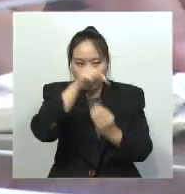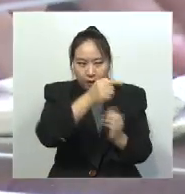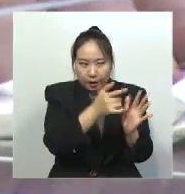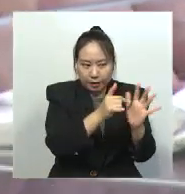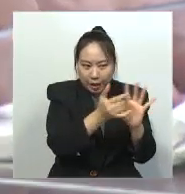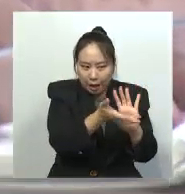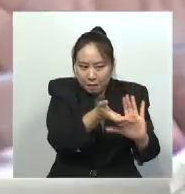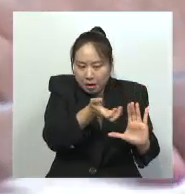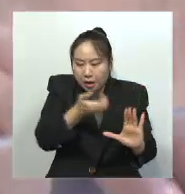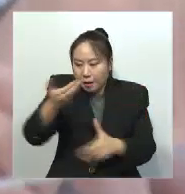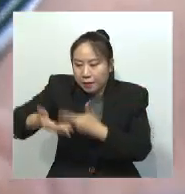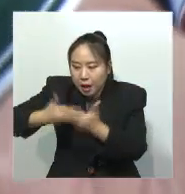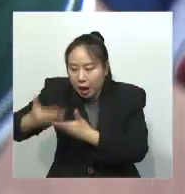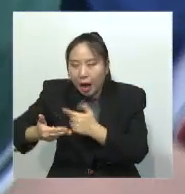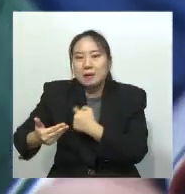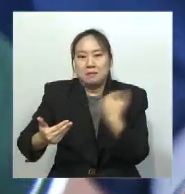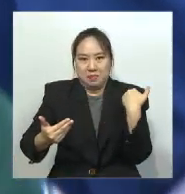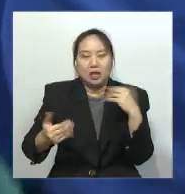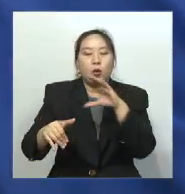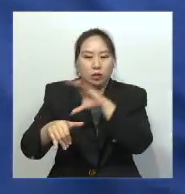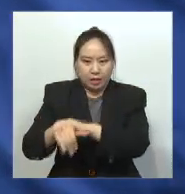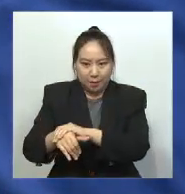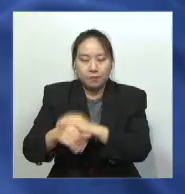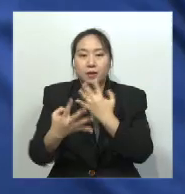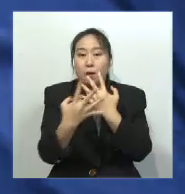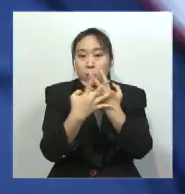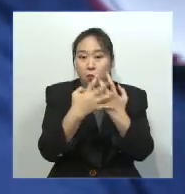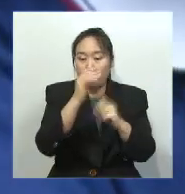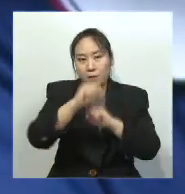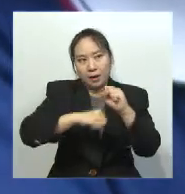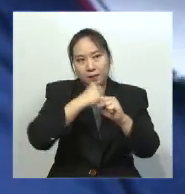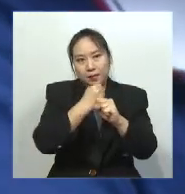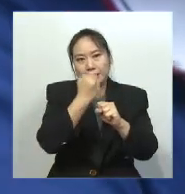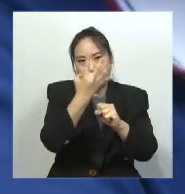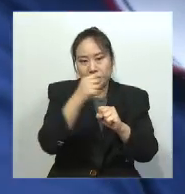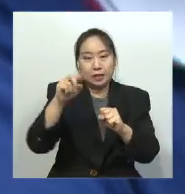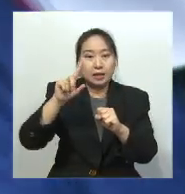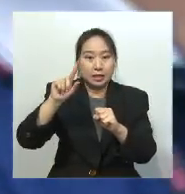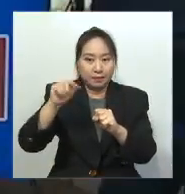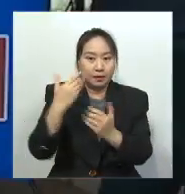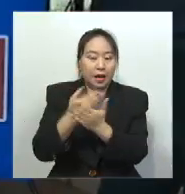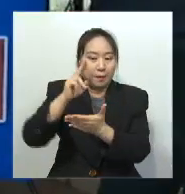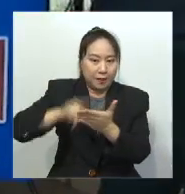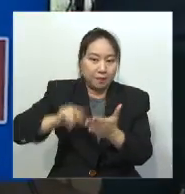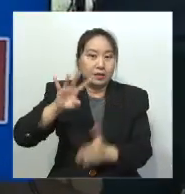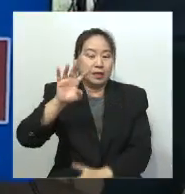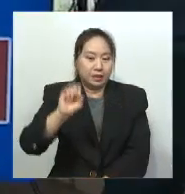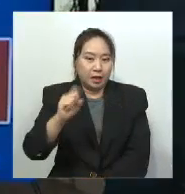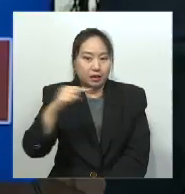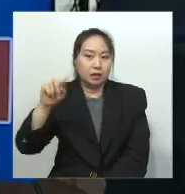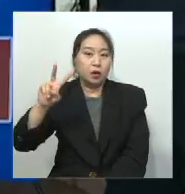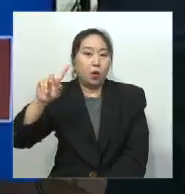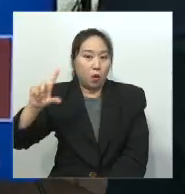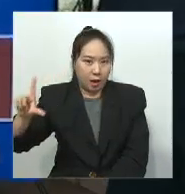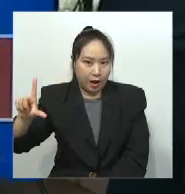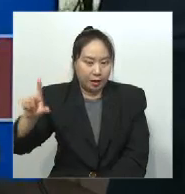ออกไปขายนอกระบบก็จะต้องถูกดำเนินคดีนะคะโดยมีโทษจำคุก 4-20 ปีปรับตั้งแต่ 400,000 จนถึง 2 ล้านบ